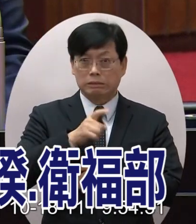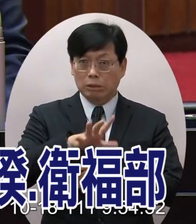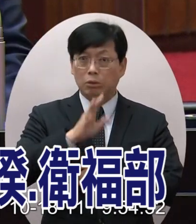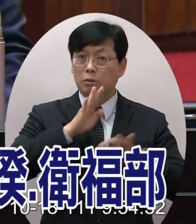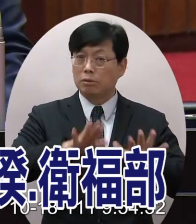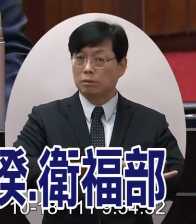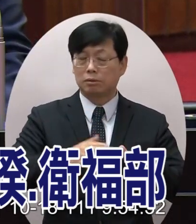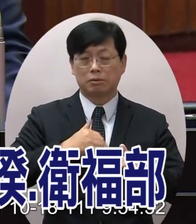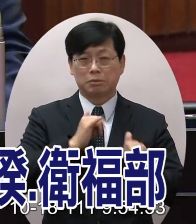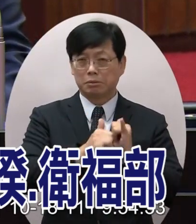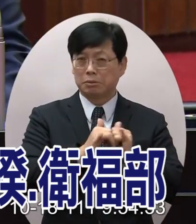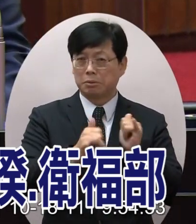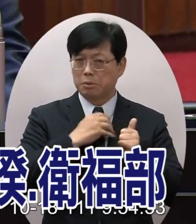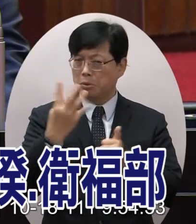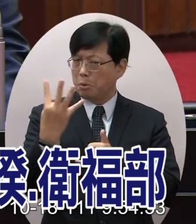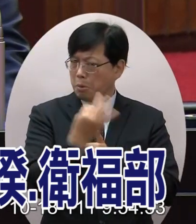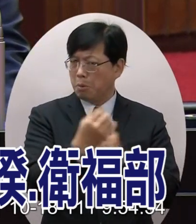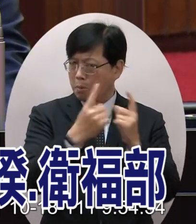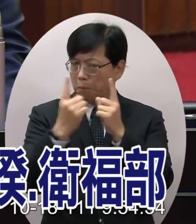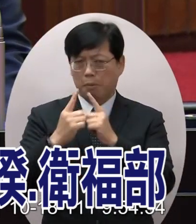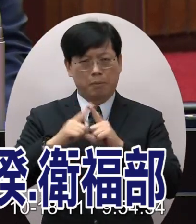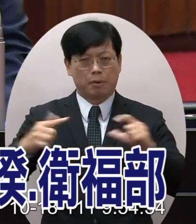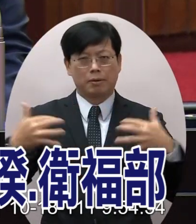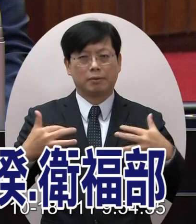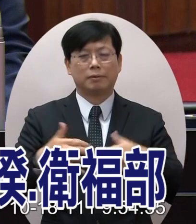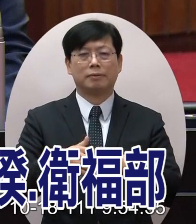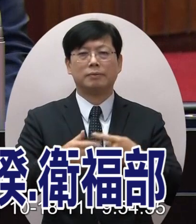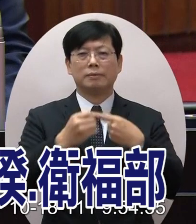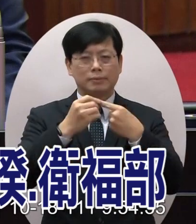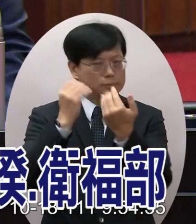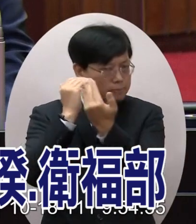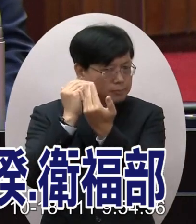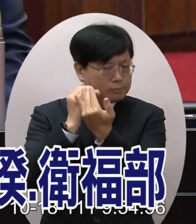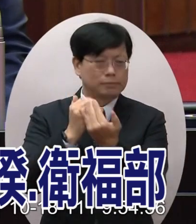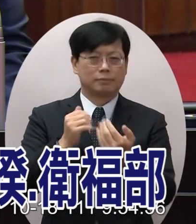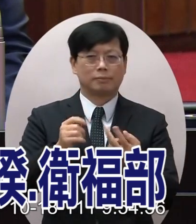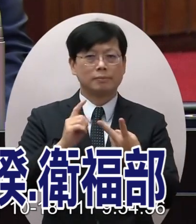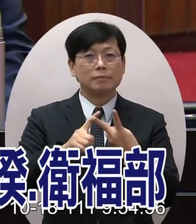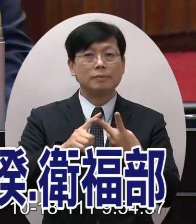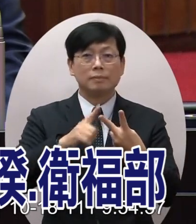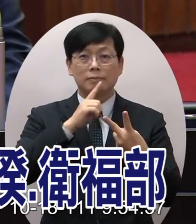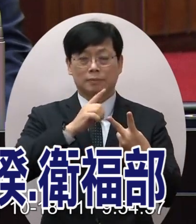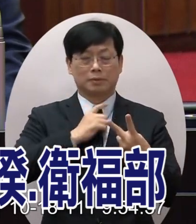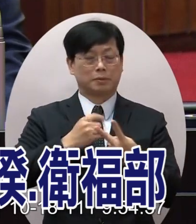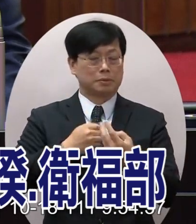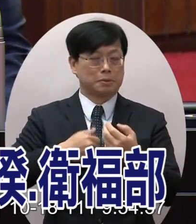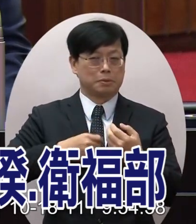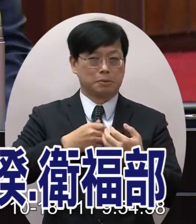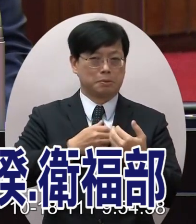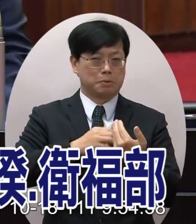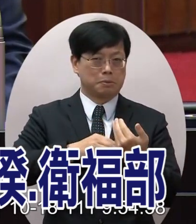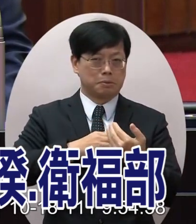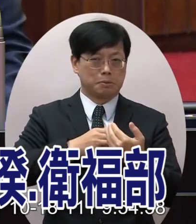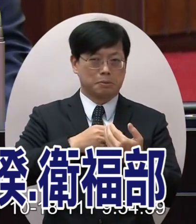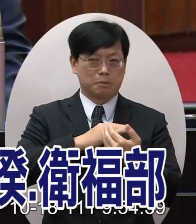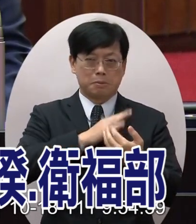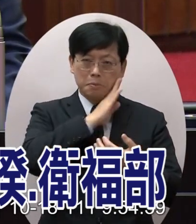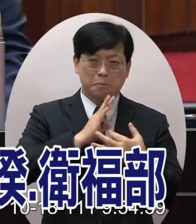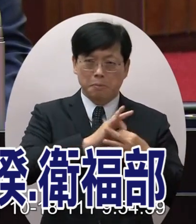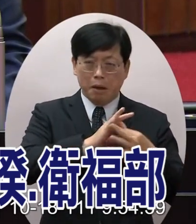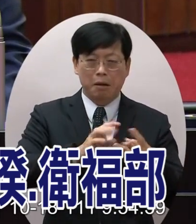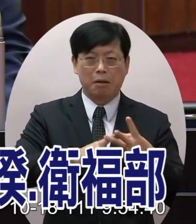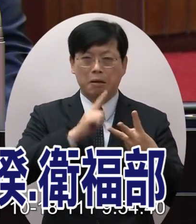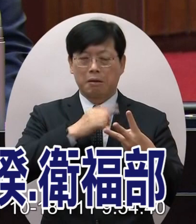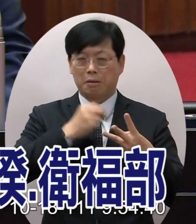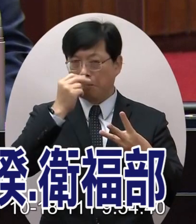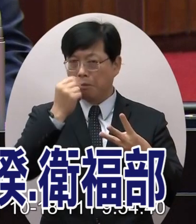现在民间讲的几个现象，大现象，一个黑箱，一个官说，一个威权，一个特